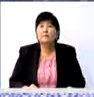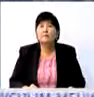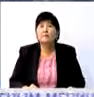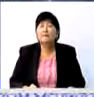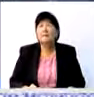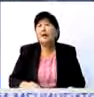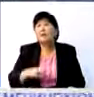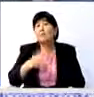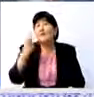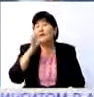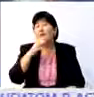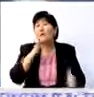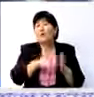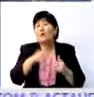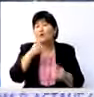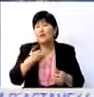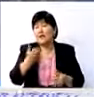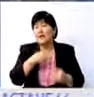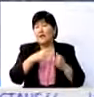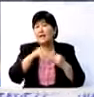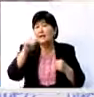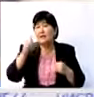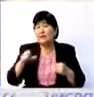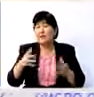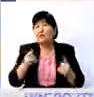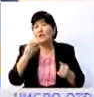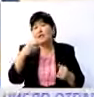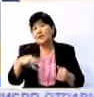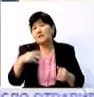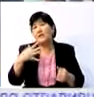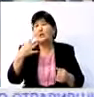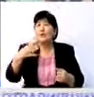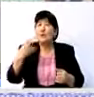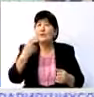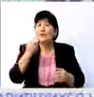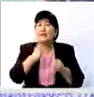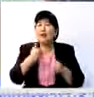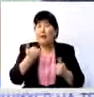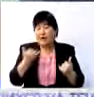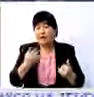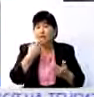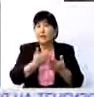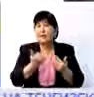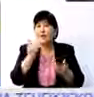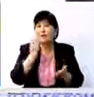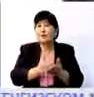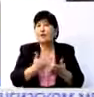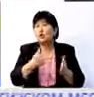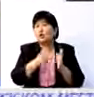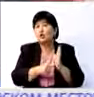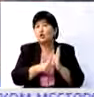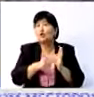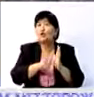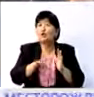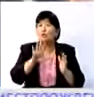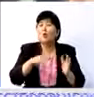В былые времена, в 90-е годы, мы, земледельцы, получали по 35-40 центнеров с гектара. Сейчас этот показатель составляет от 65